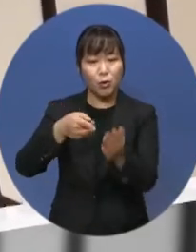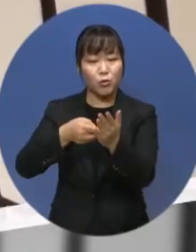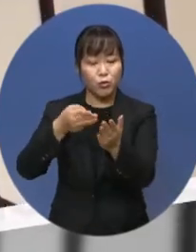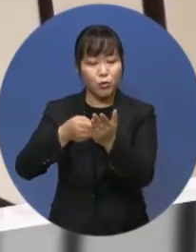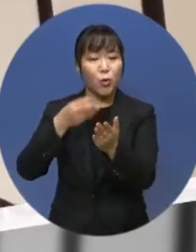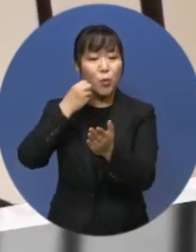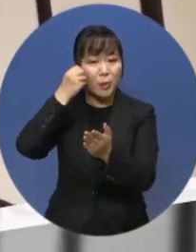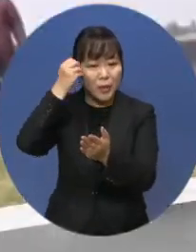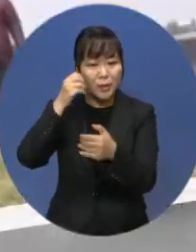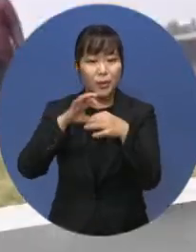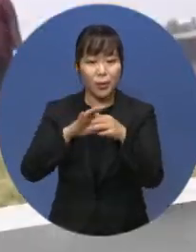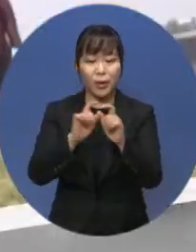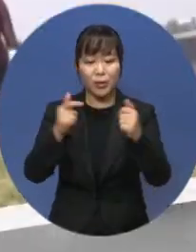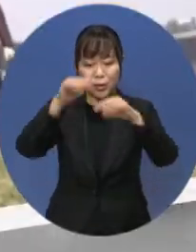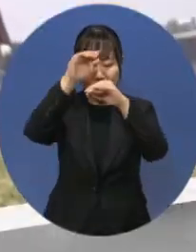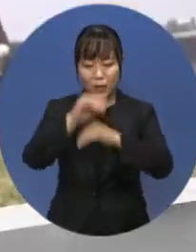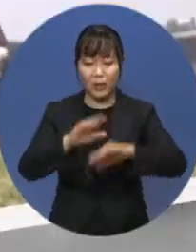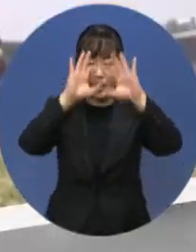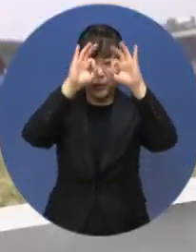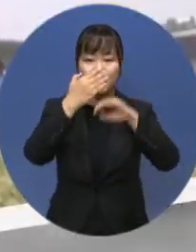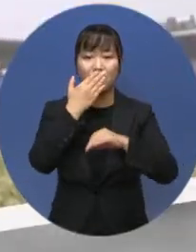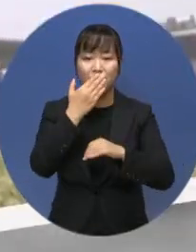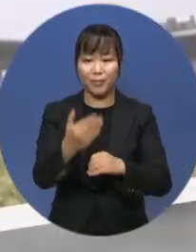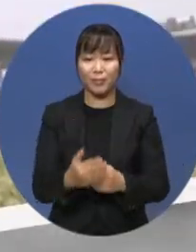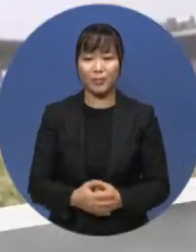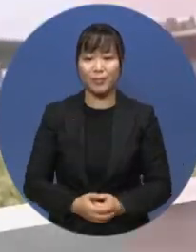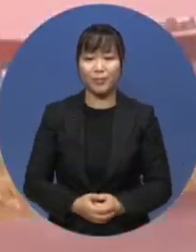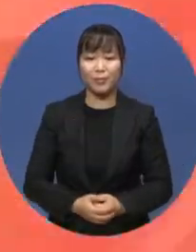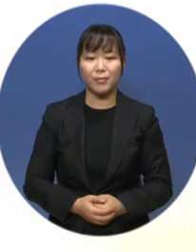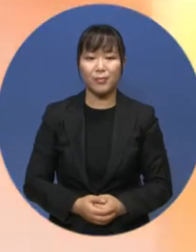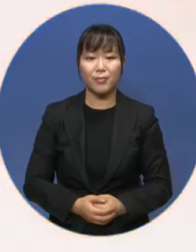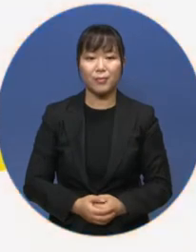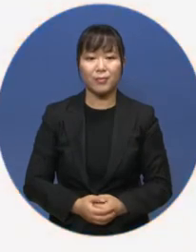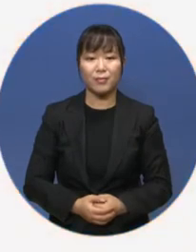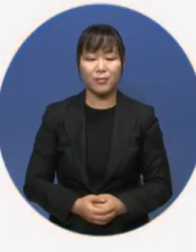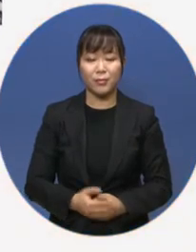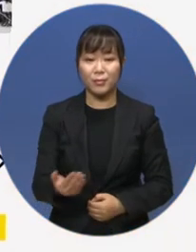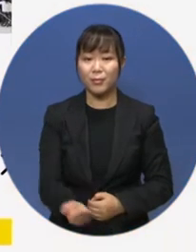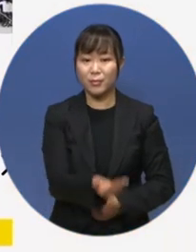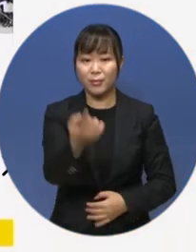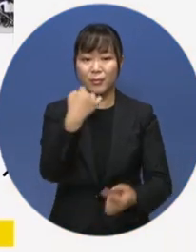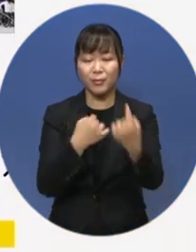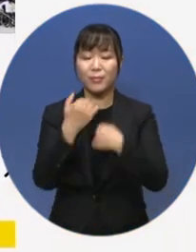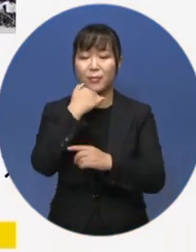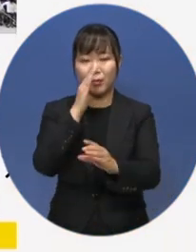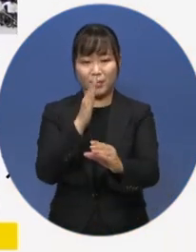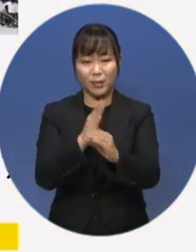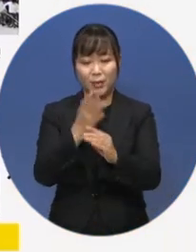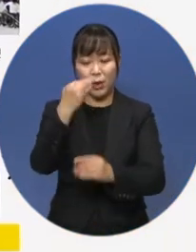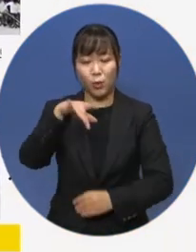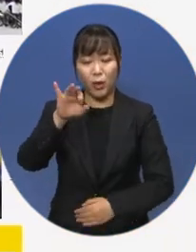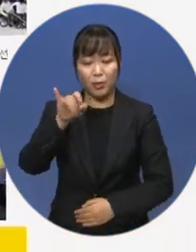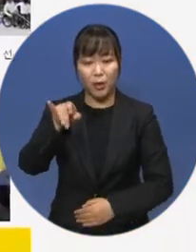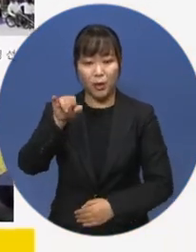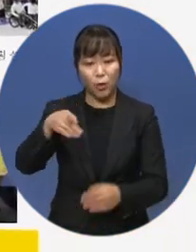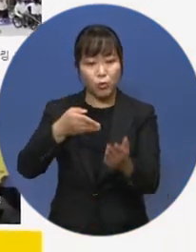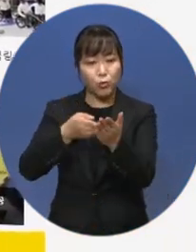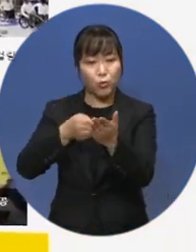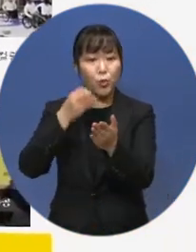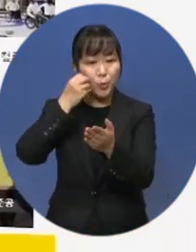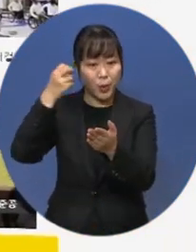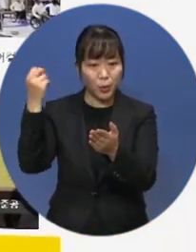웰페어뉴스 홈페이지를 통해 보다 다양한 소식을 접할 수 있습니다. 시청자 여러분의 제보를 기다립니다.